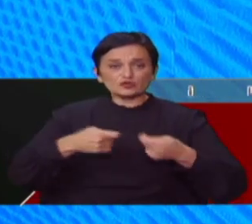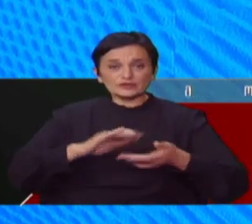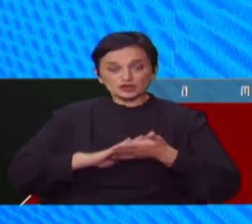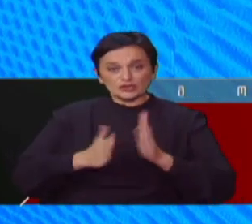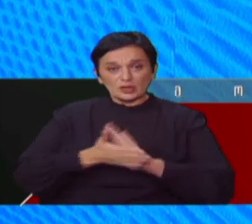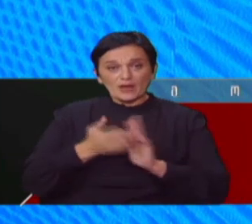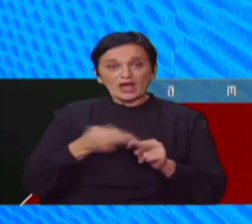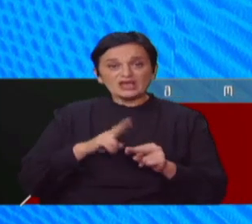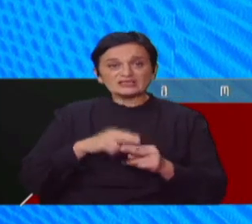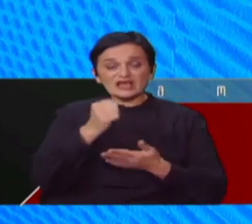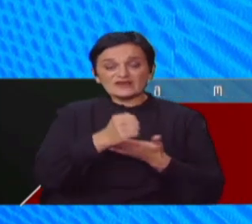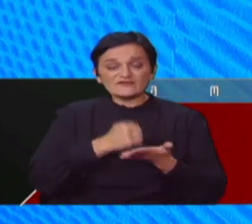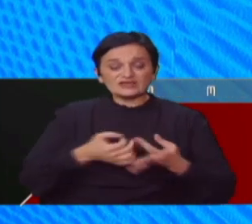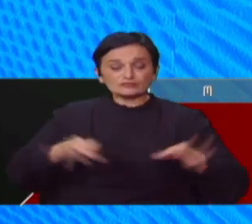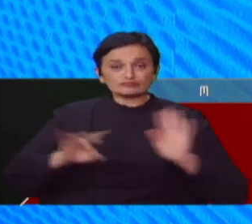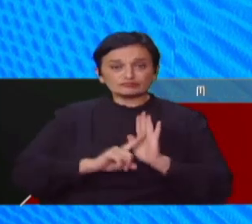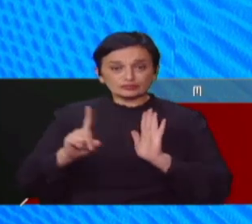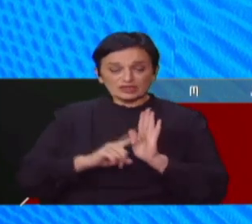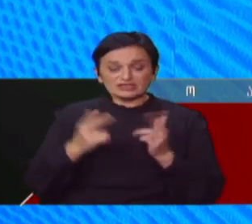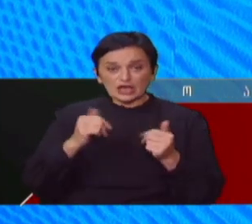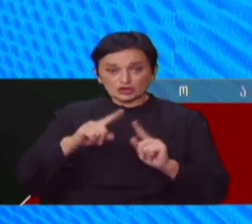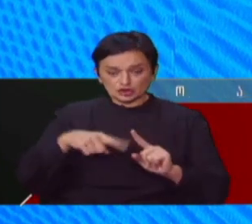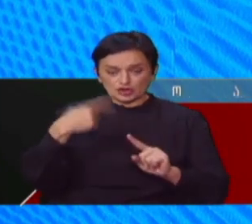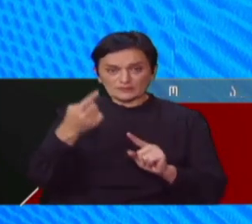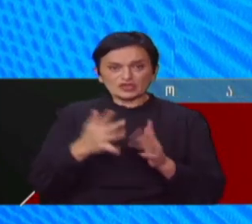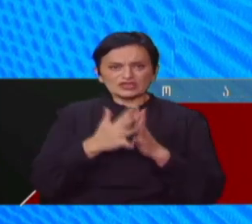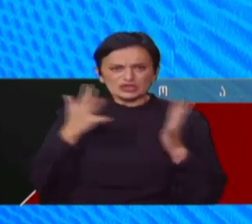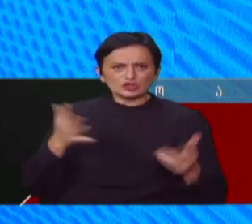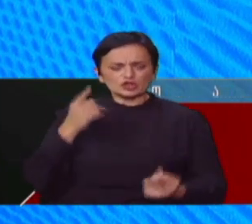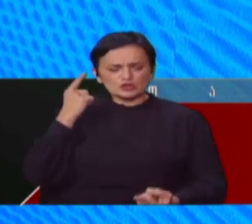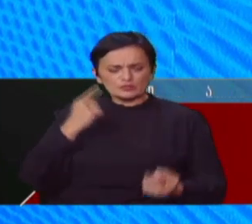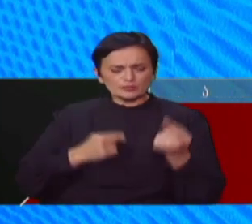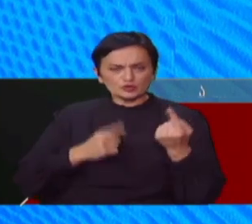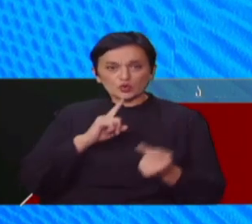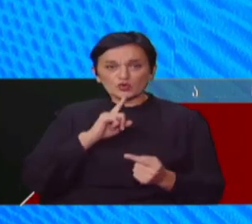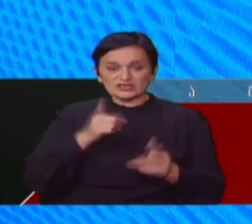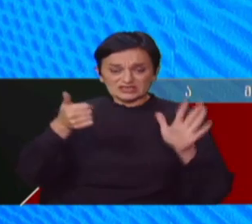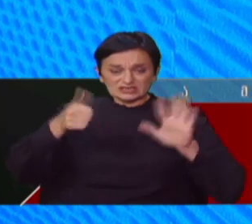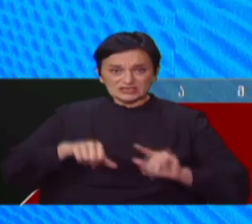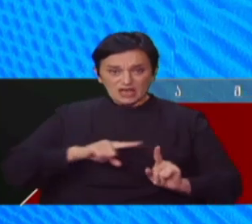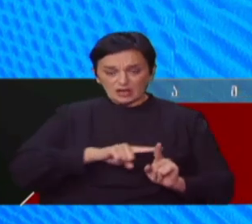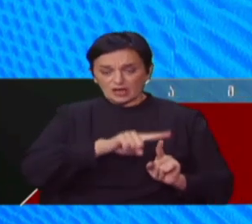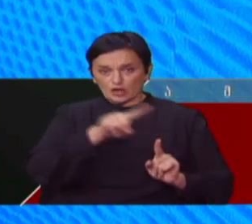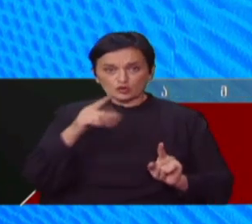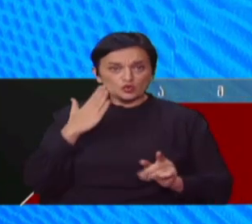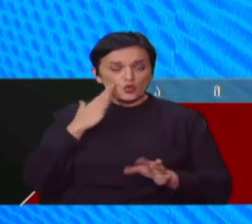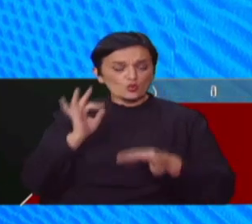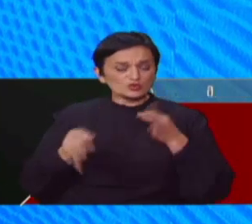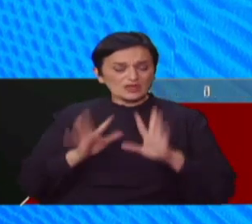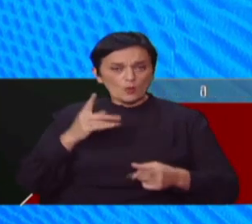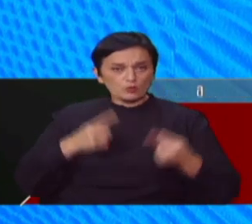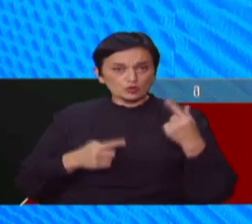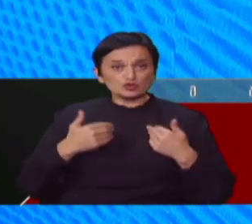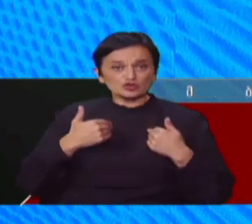შეთანხმება, ეს იყო ვიზა ლიბერალიზაცია და შემდეგ დიდი ბრძოლით, წელიწადნახევრიანი ბრძოლით, უსამართლო ბრძოლაში,